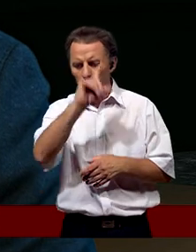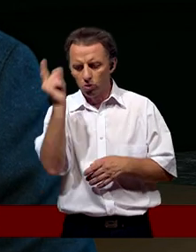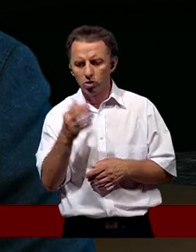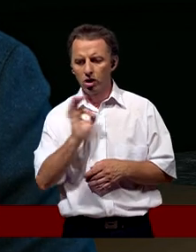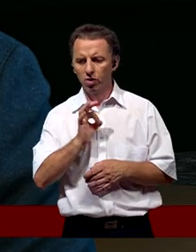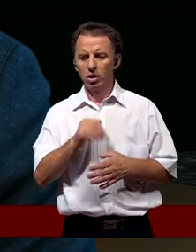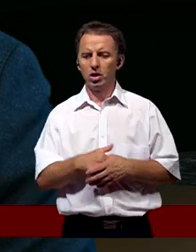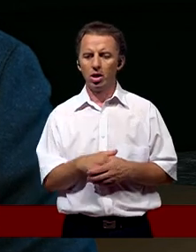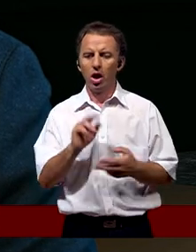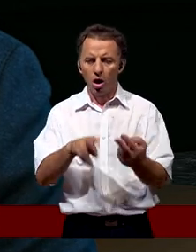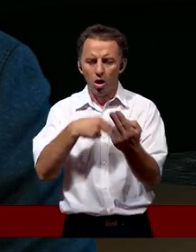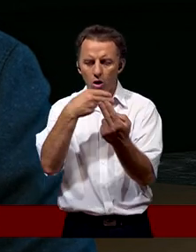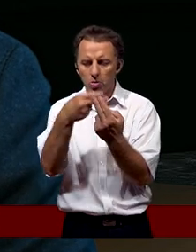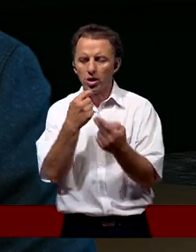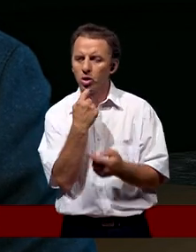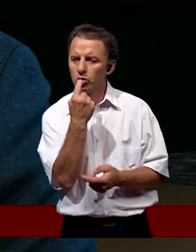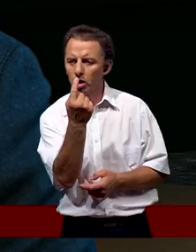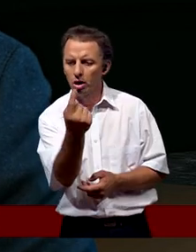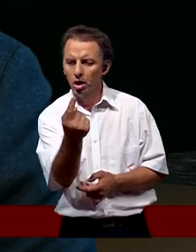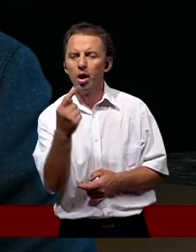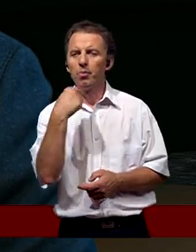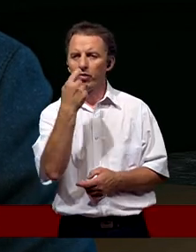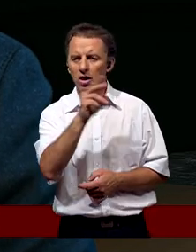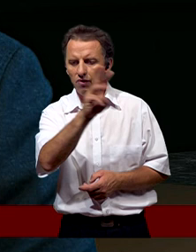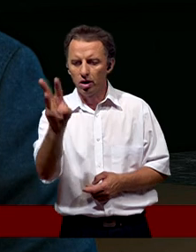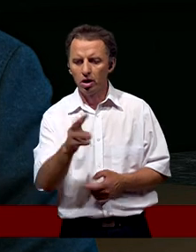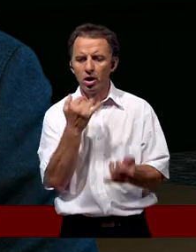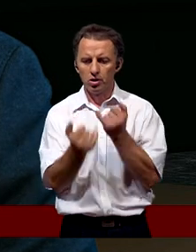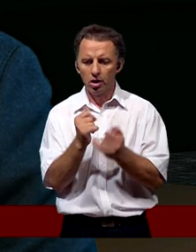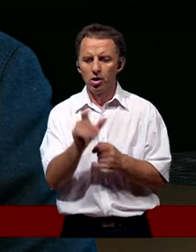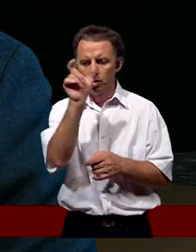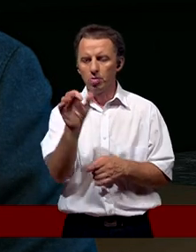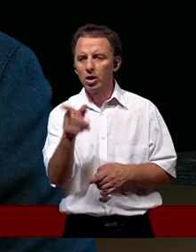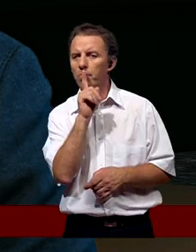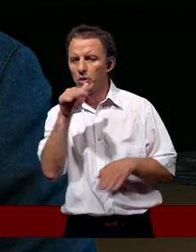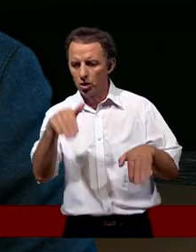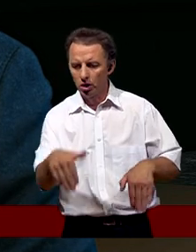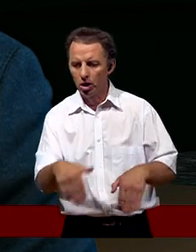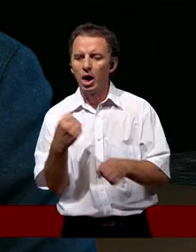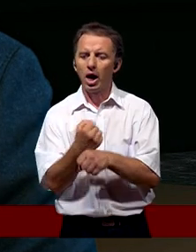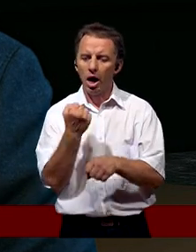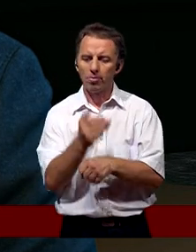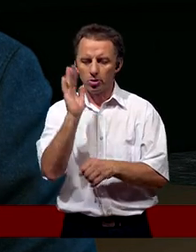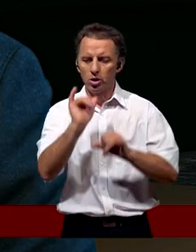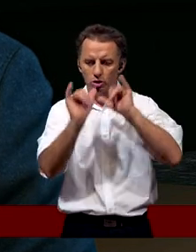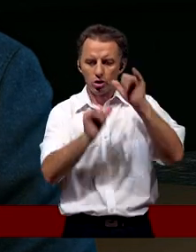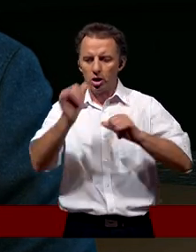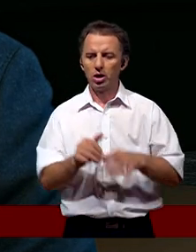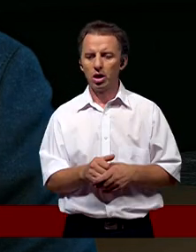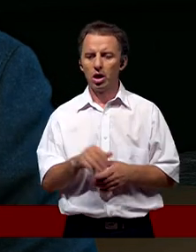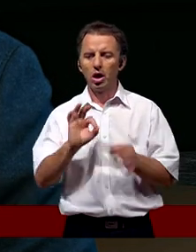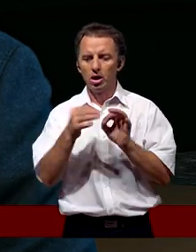uczniów swoich. I odpowiadając, rzekł: Powiadam wam, że jeśli ci będą milczeć, kamienie krzyczeć